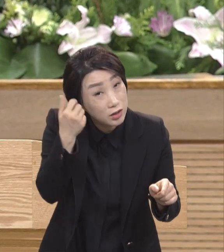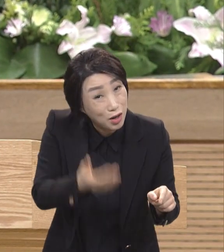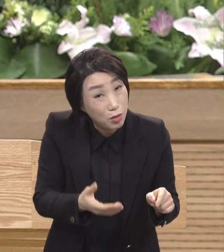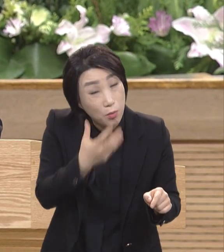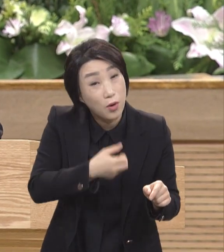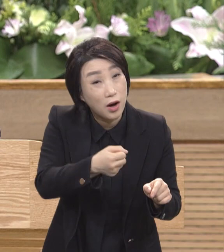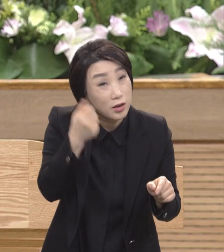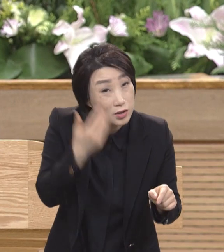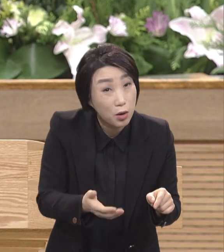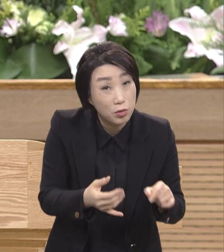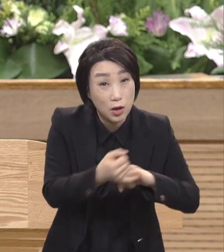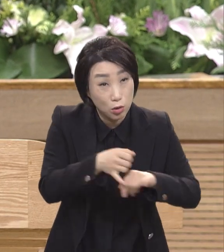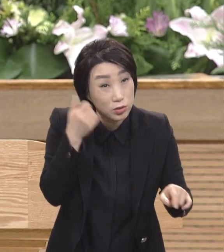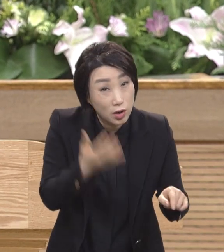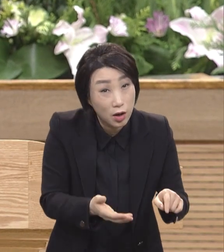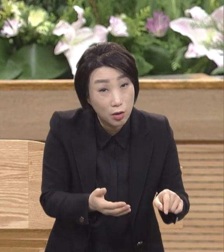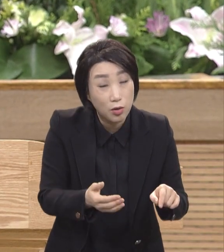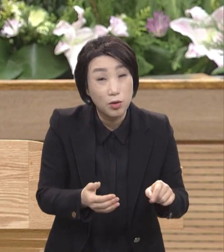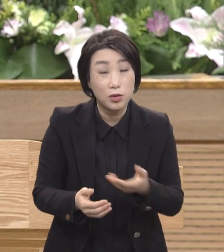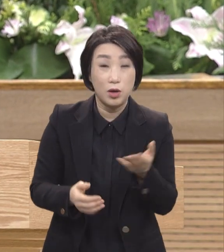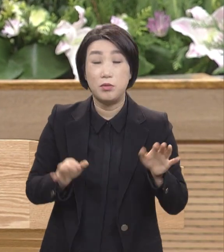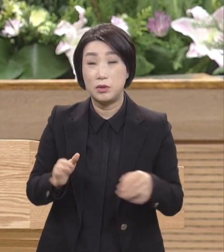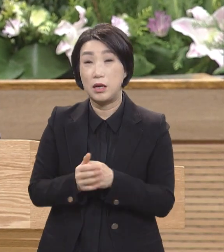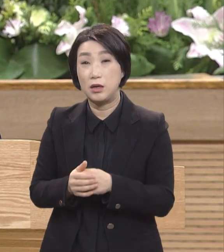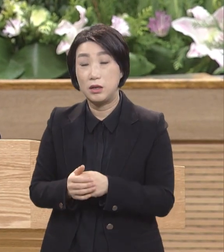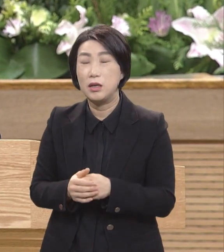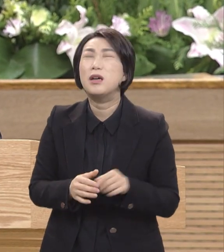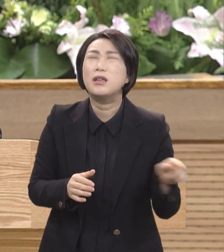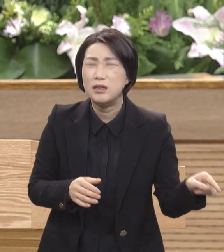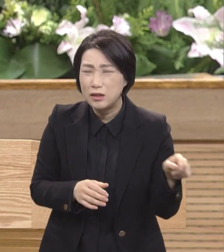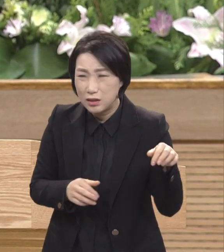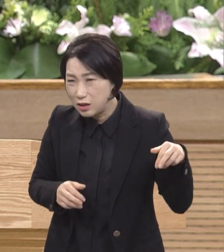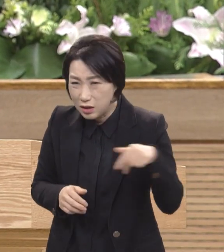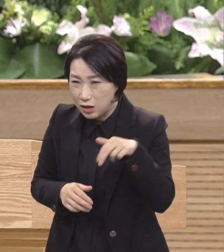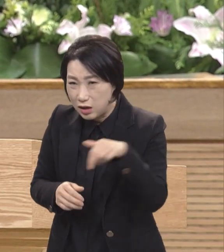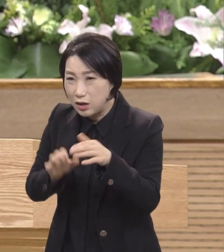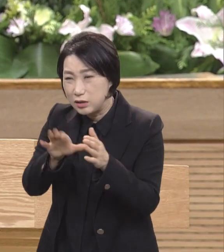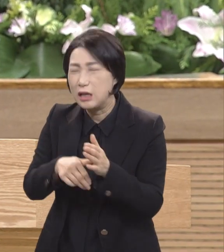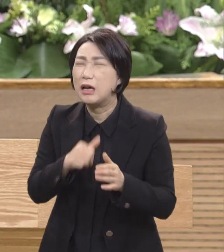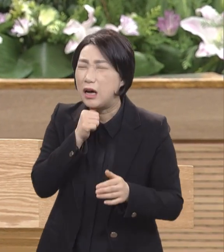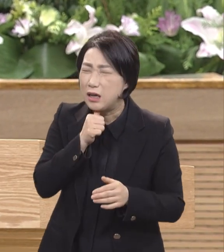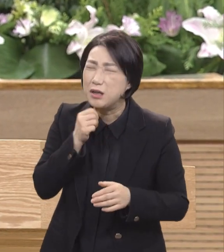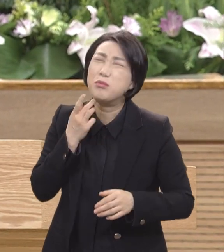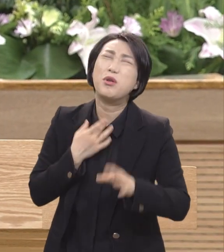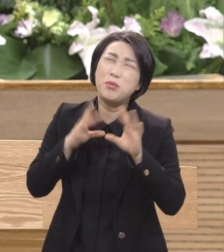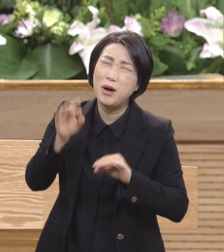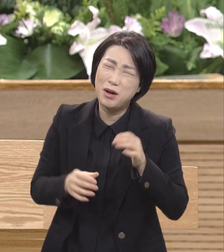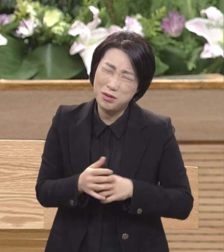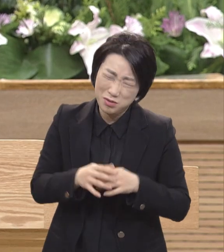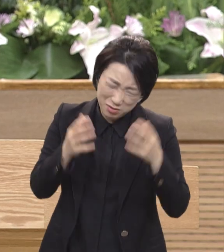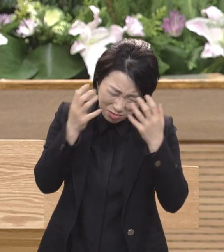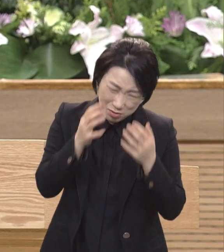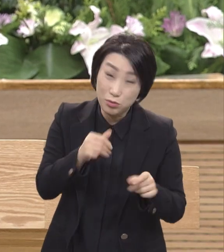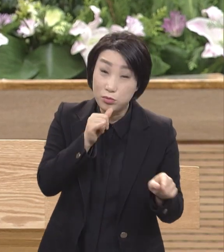무슨 복이 있어? 가난, 목마름, 고통, 무슨 복이